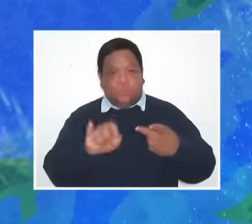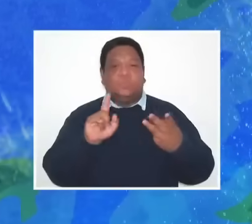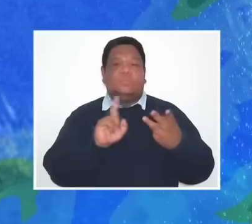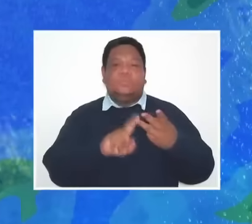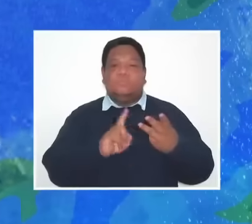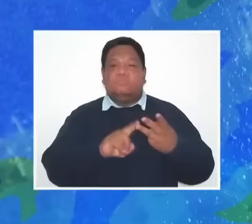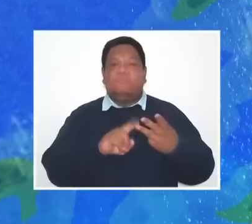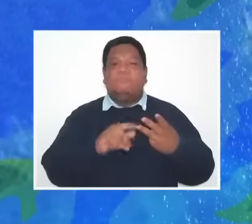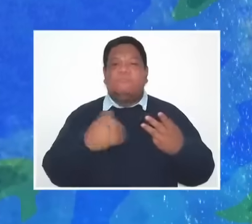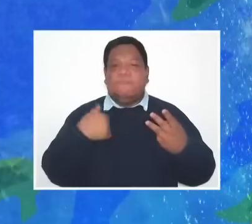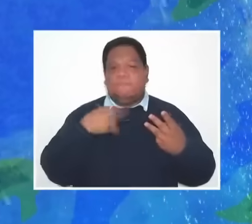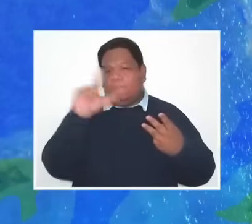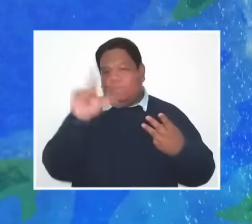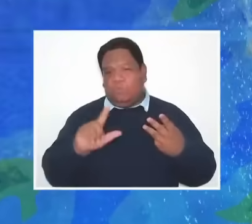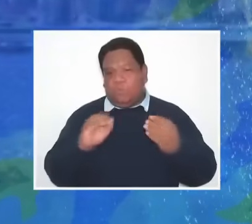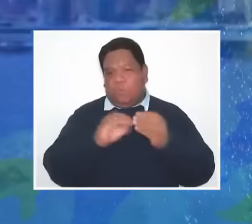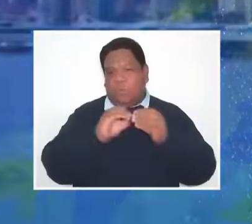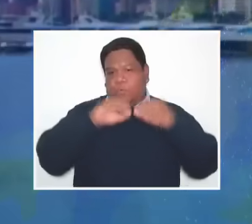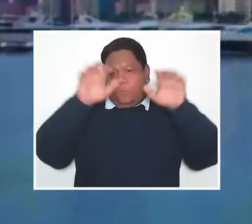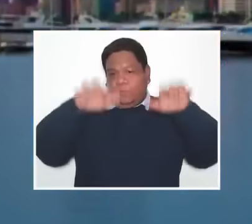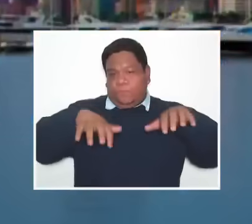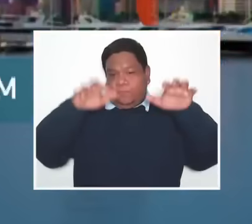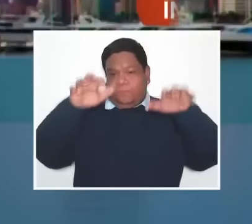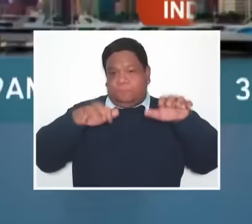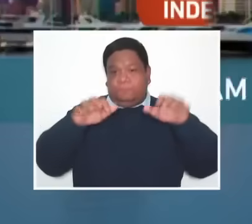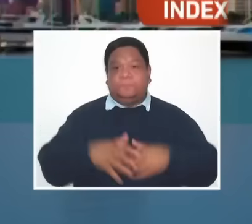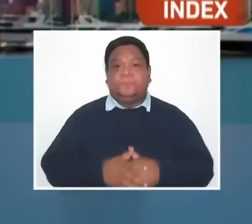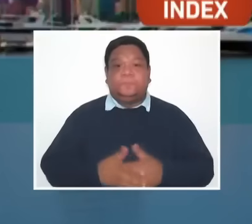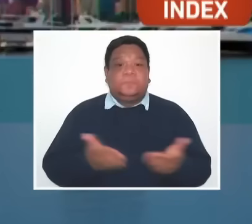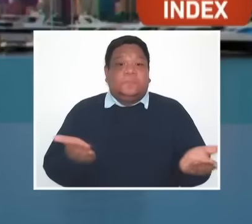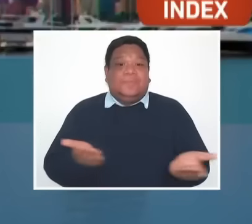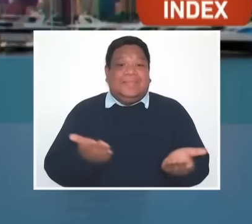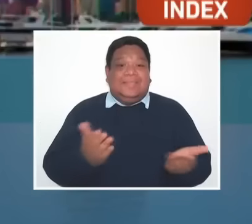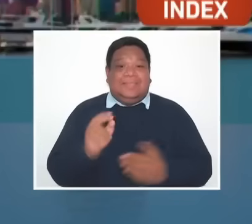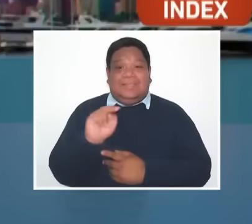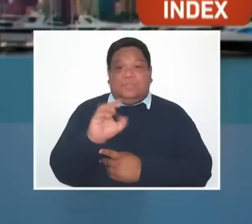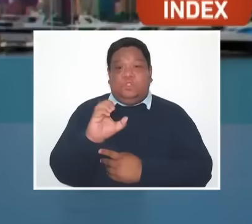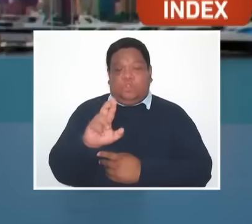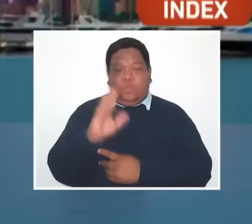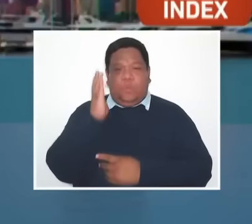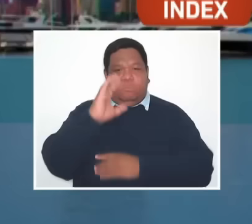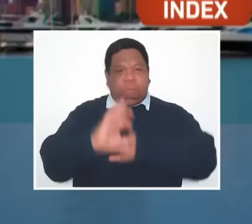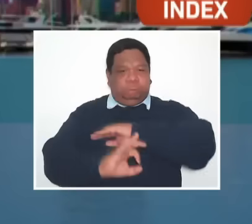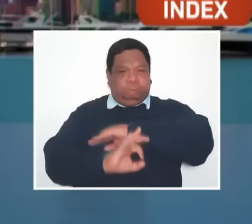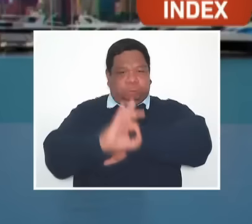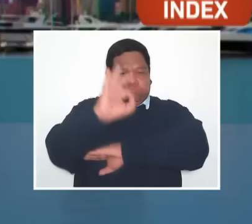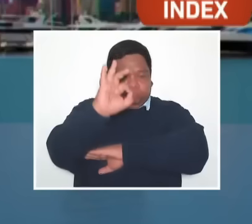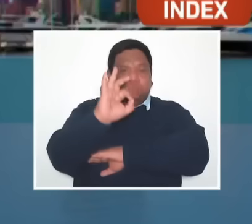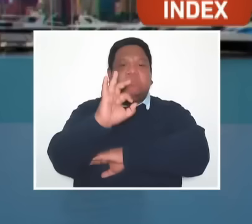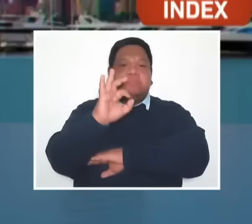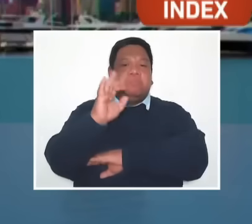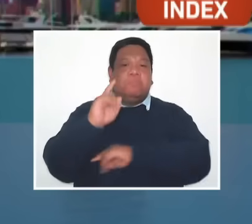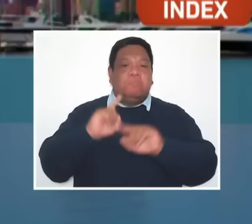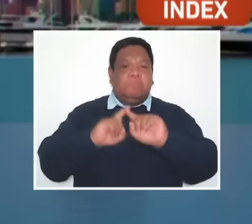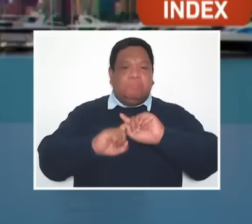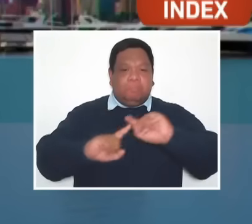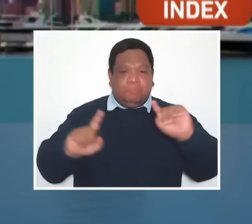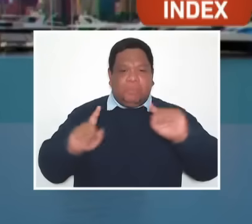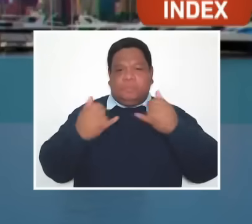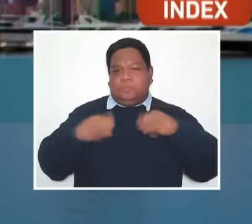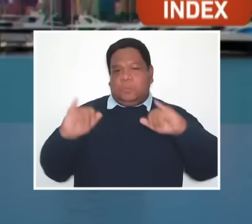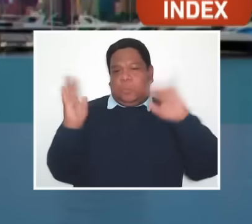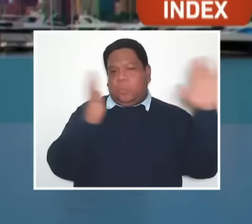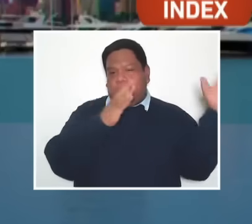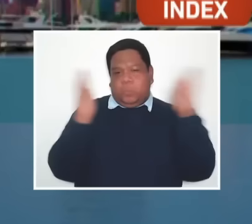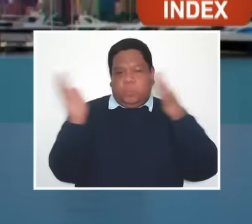ng mga pag-ulan. Dito naman sa Metro Manila, sisilip ang araw sa umaga pero aasahan din ang pagbugso pa ng hangin at mga